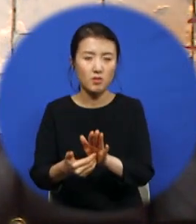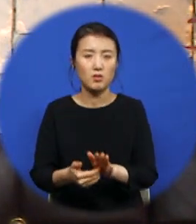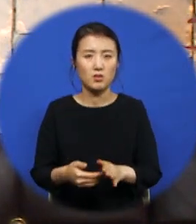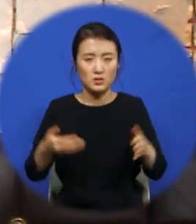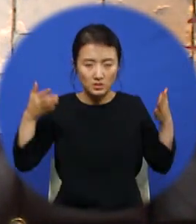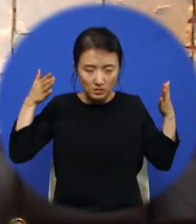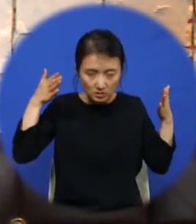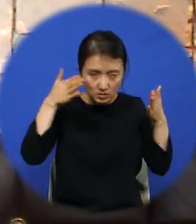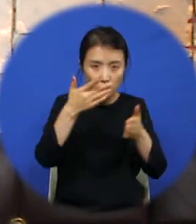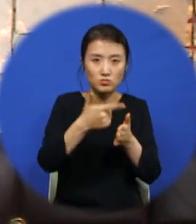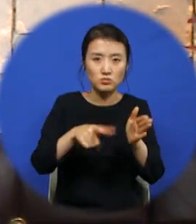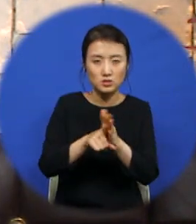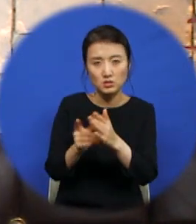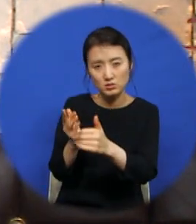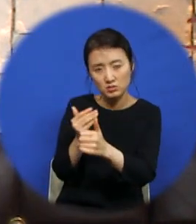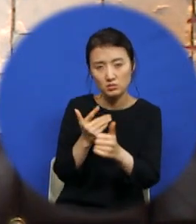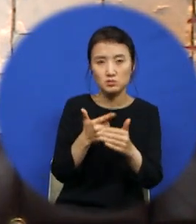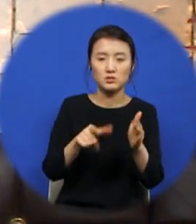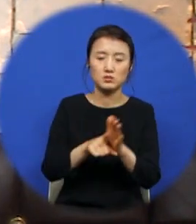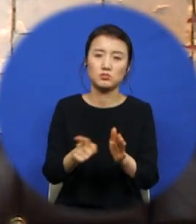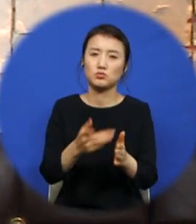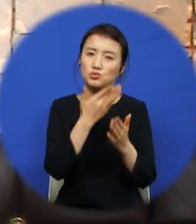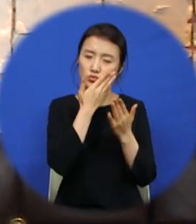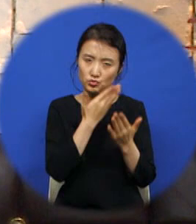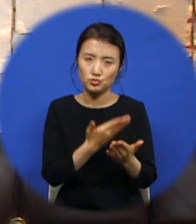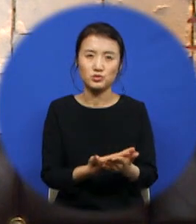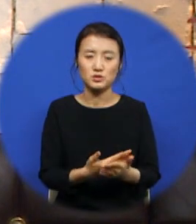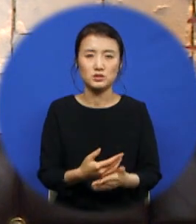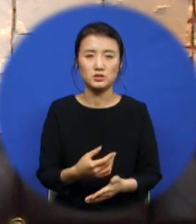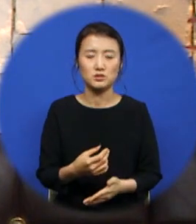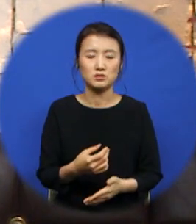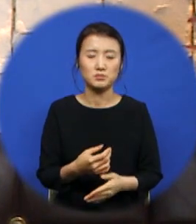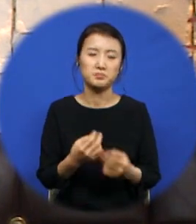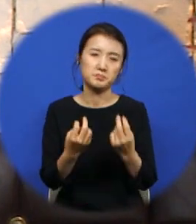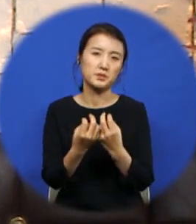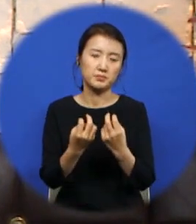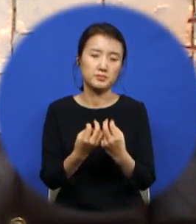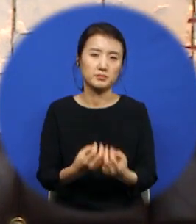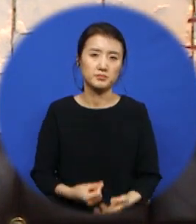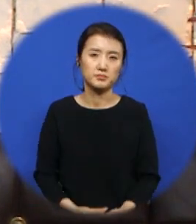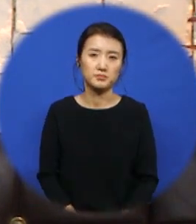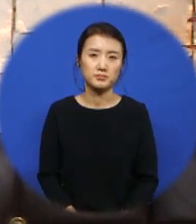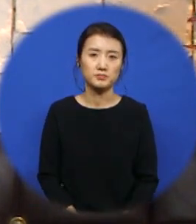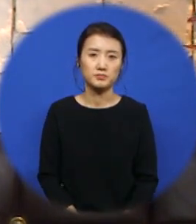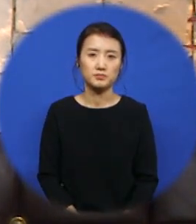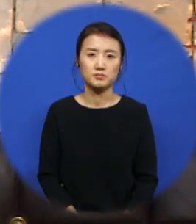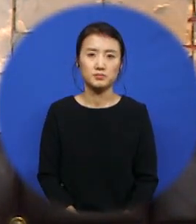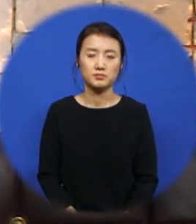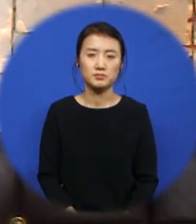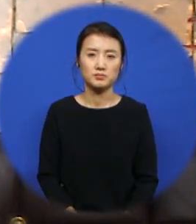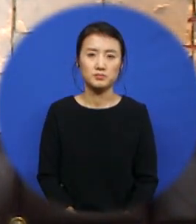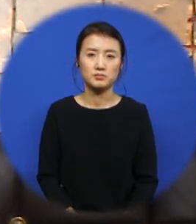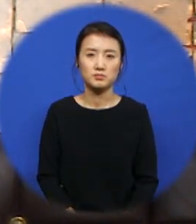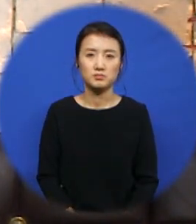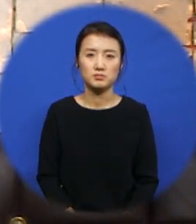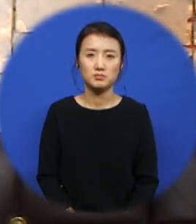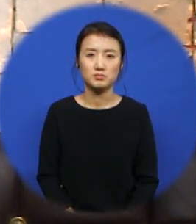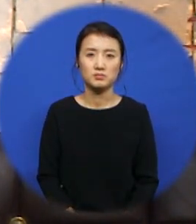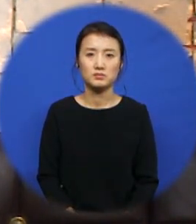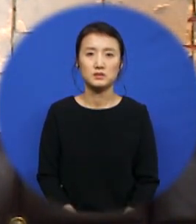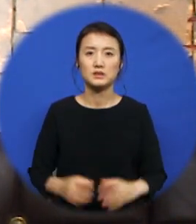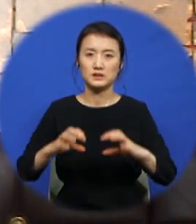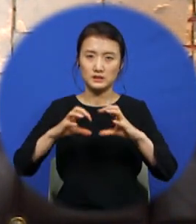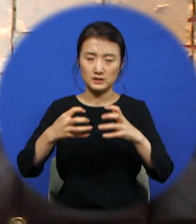몰입할 수도 기도할 수 있는 아주 중요한 그런 도구이자 수단인 거죠 그래서 저는 세상에서 타 장